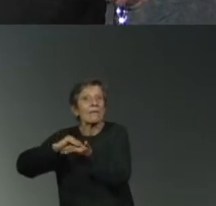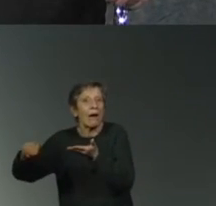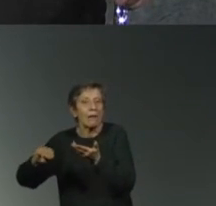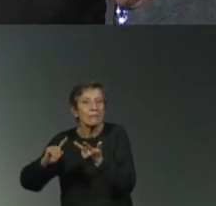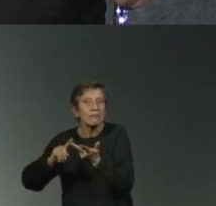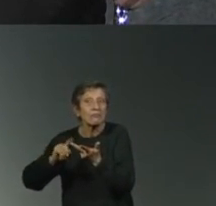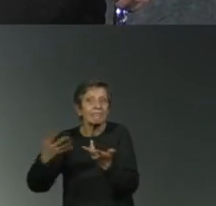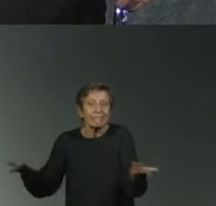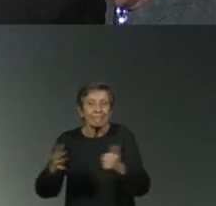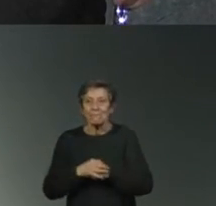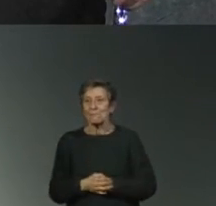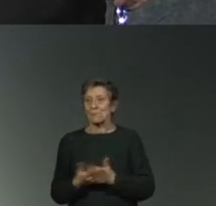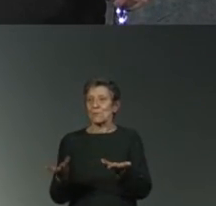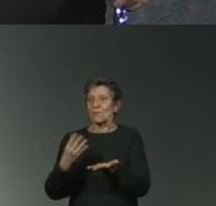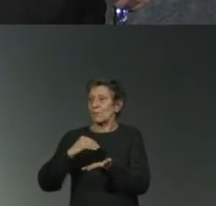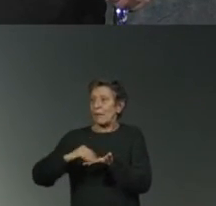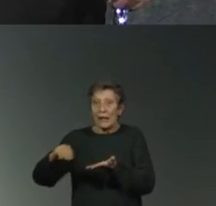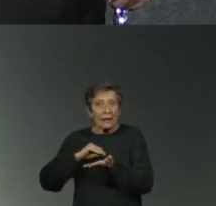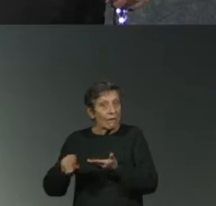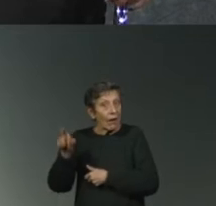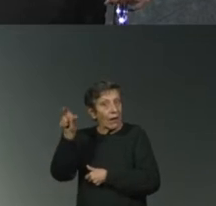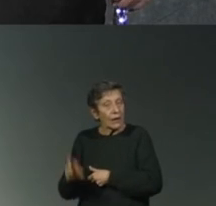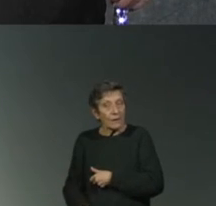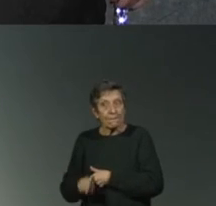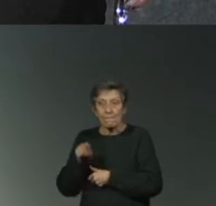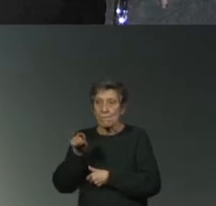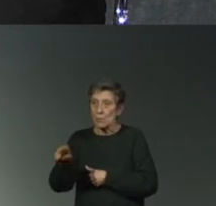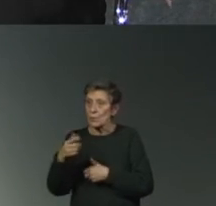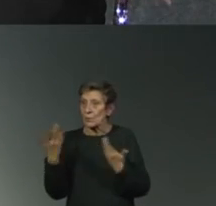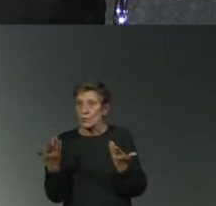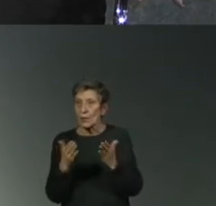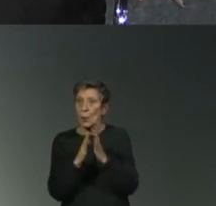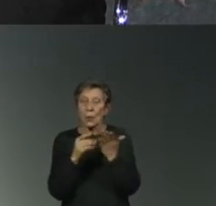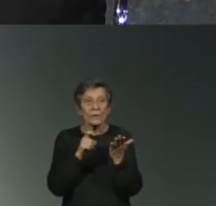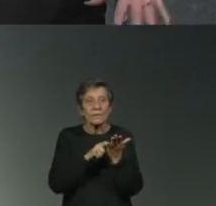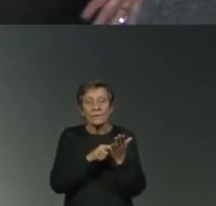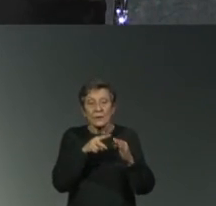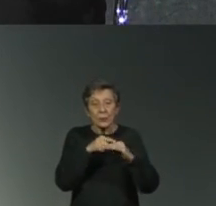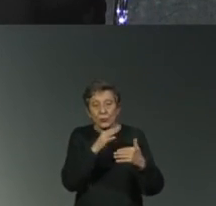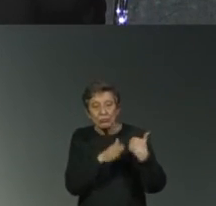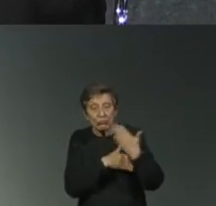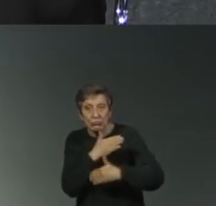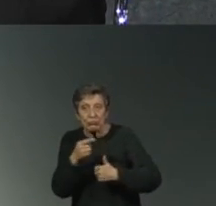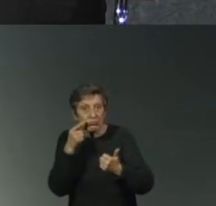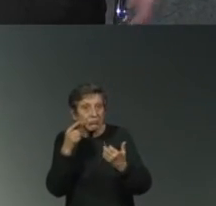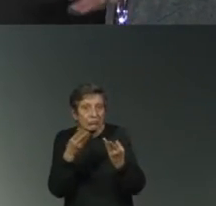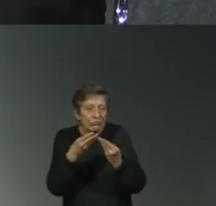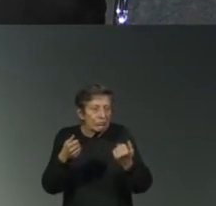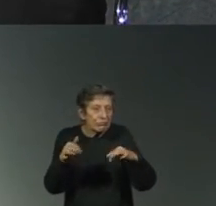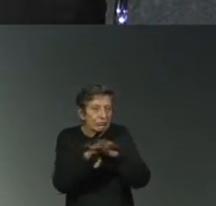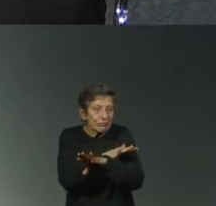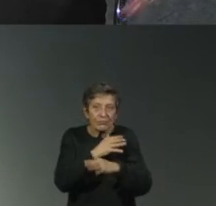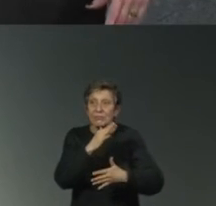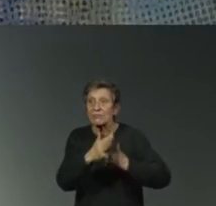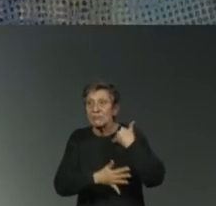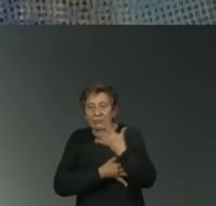l'écrivain, est-ce que pendant une partie du livre, il est assez effacé, puis il va parler de